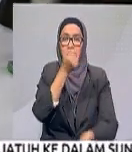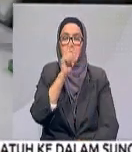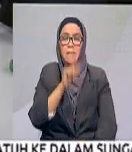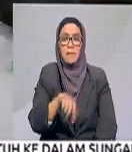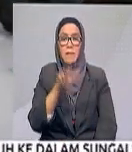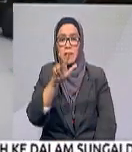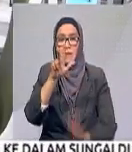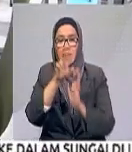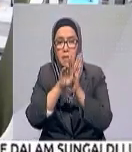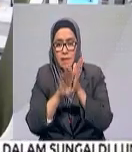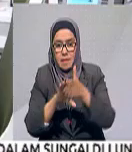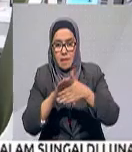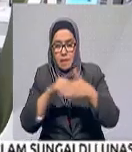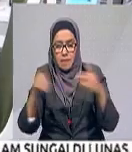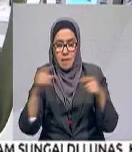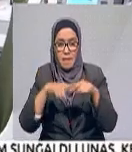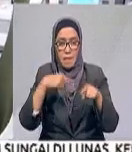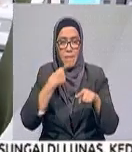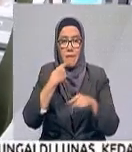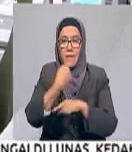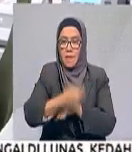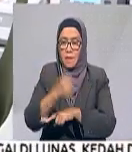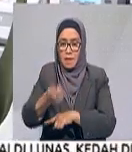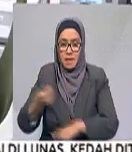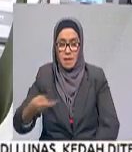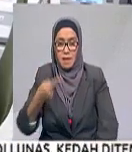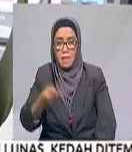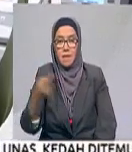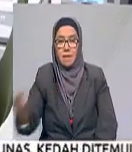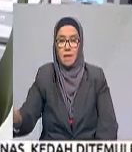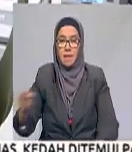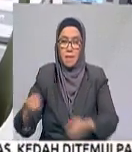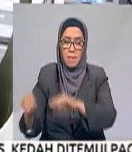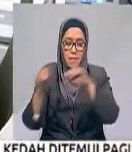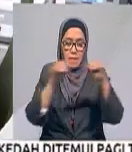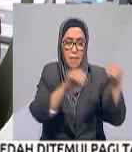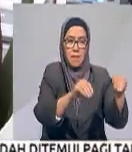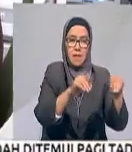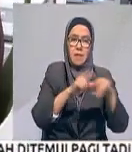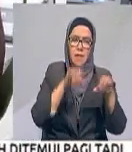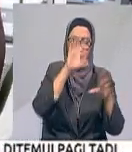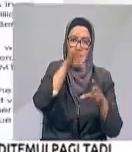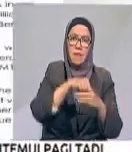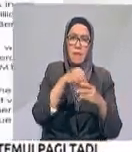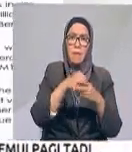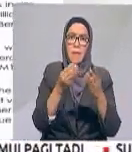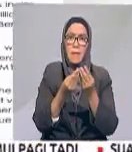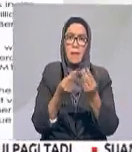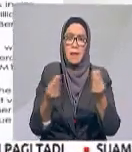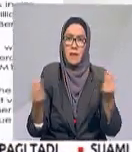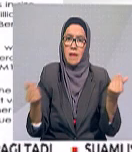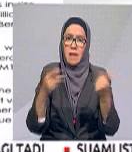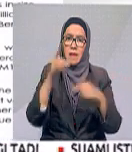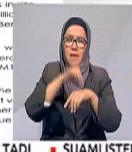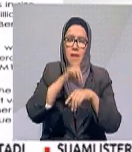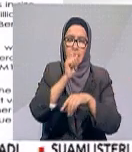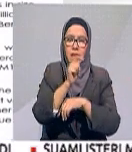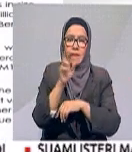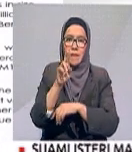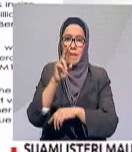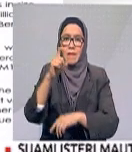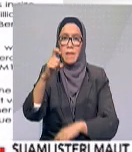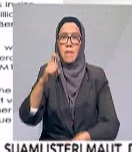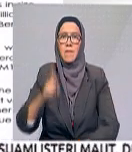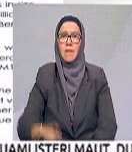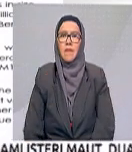Aset harta yang dipindahkan ke UJSB termasuk 1.57 ekar tanah di Tun Razak Exchange TRX.